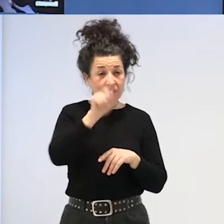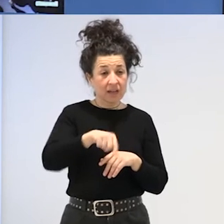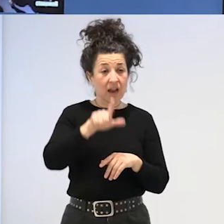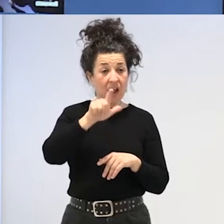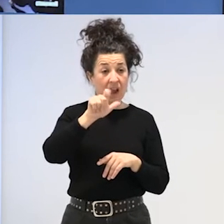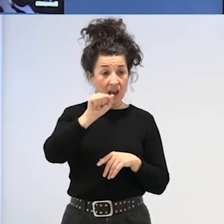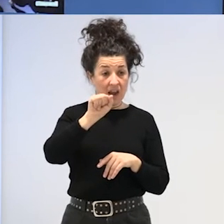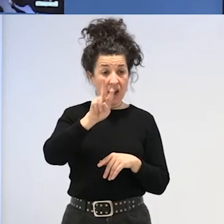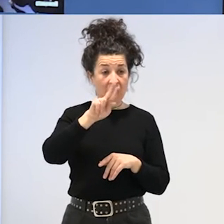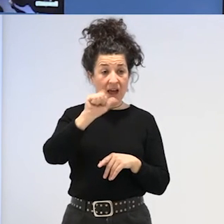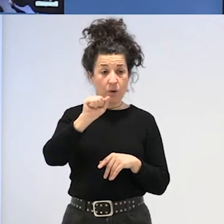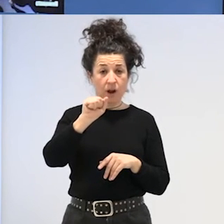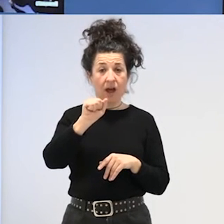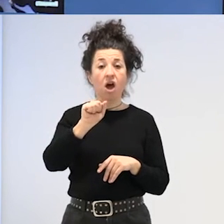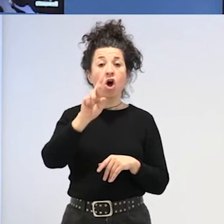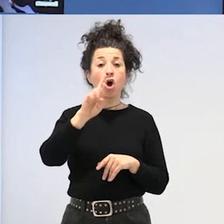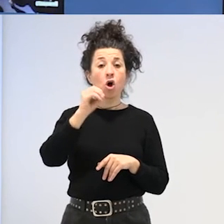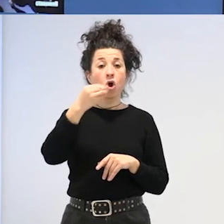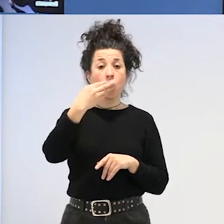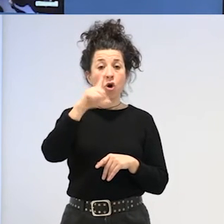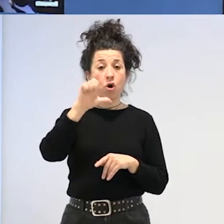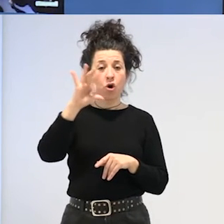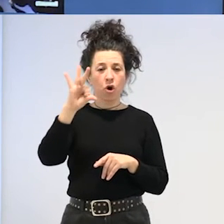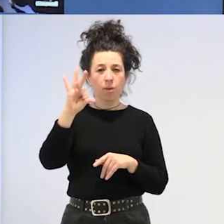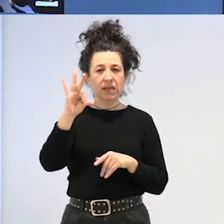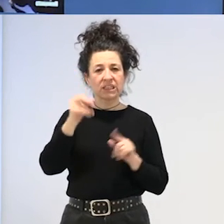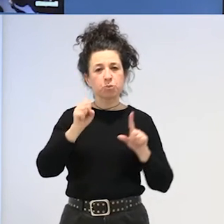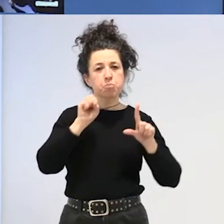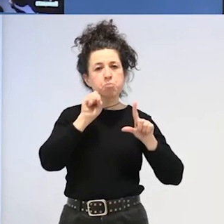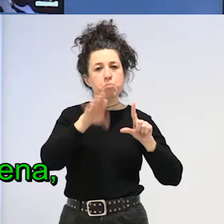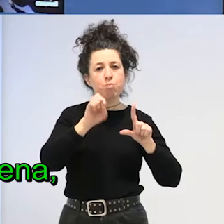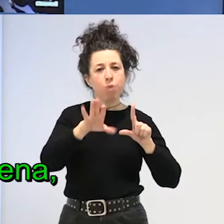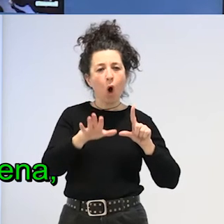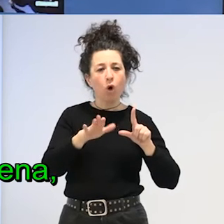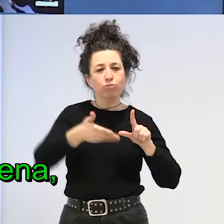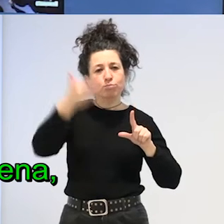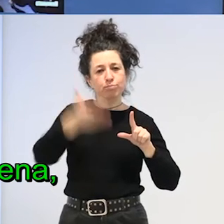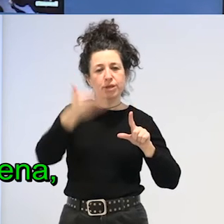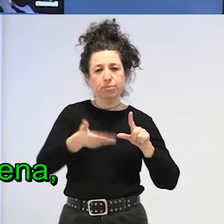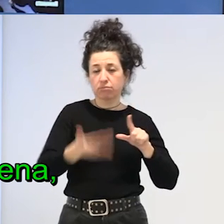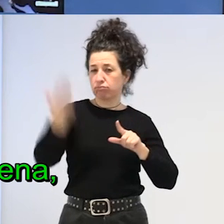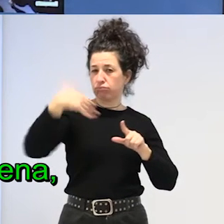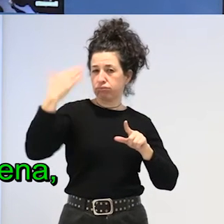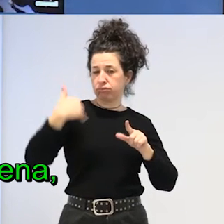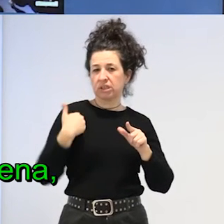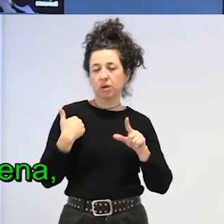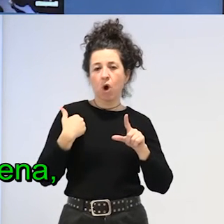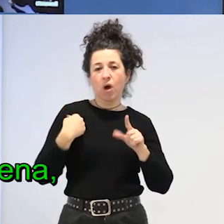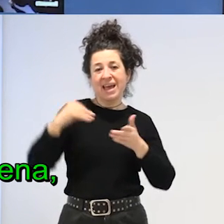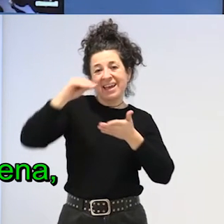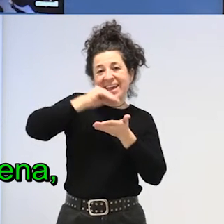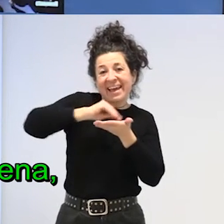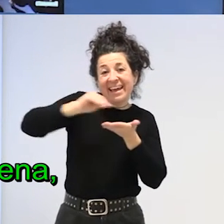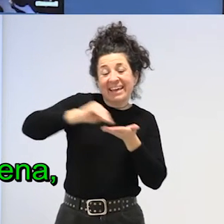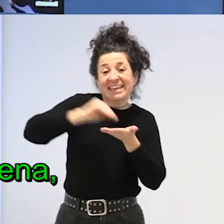Robles, madrildarrak, blog oso garrantzitsua ireki zuen aspaldi, eskritoraz fantastikaz, deitzen